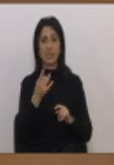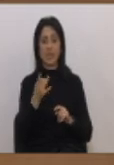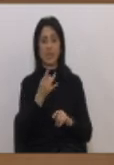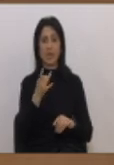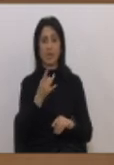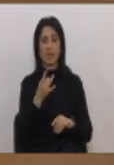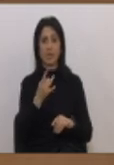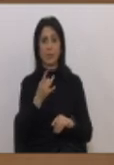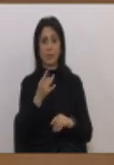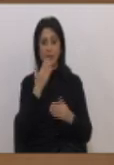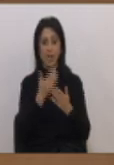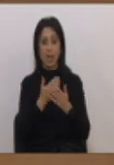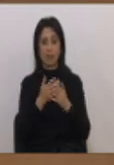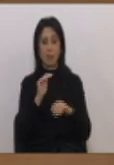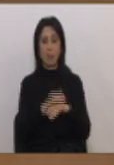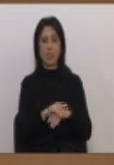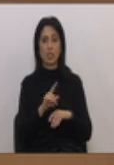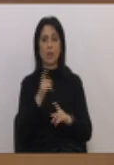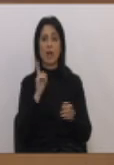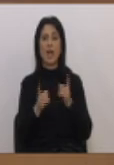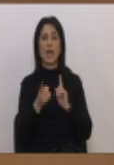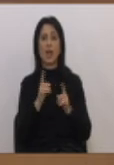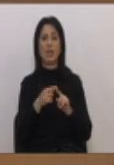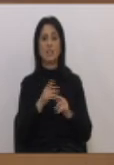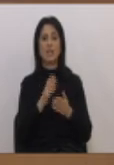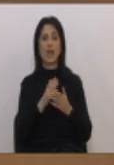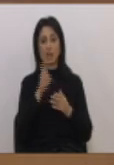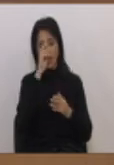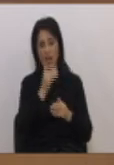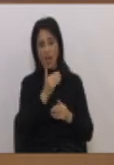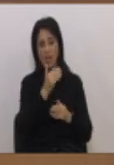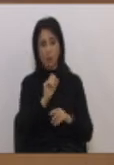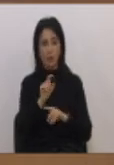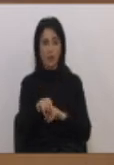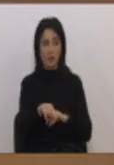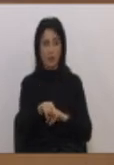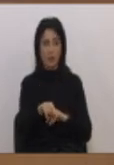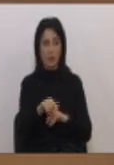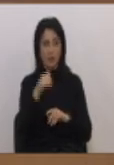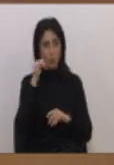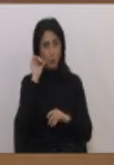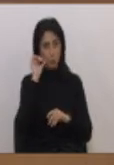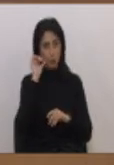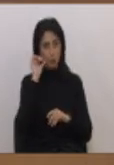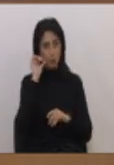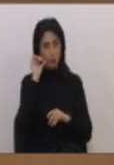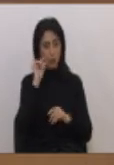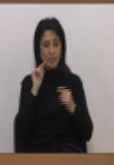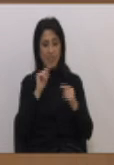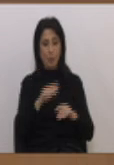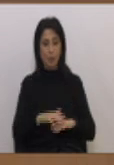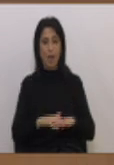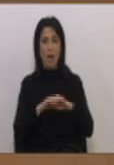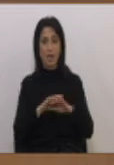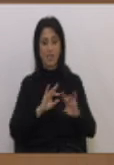ერთხელ აჩვენებს იმ ფაქტს, რომ რეალურად ეს არის სახელისუფლებო დაკვეთა. გუშინ საპროტესტო